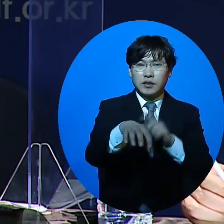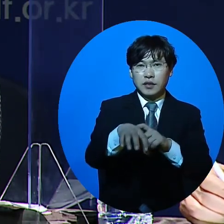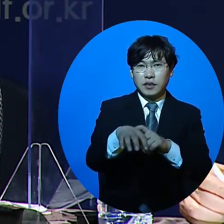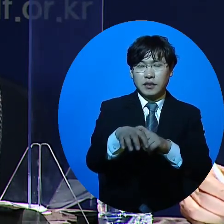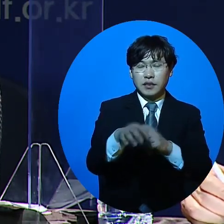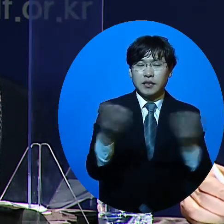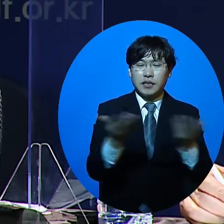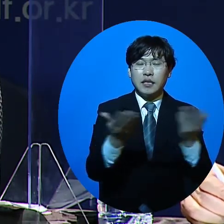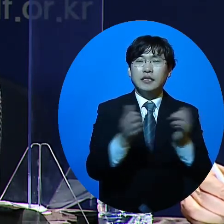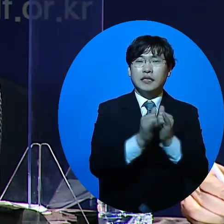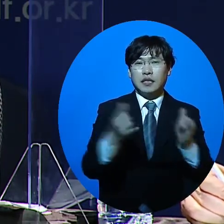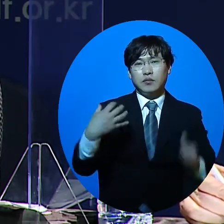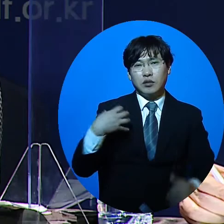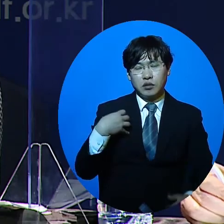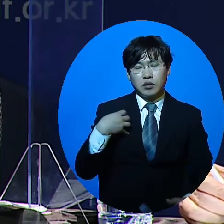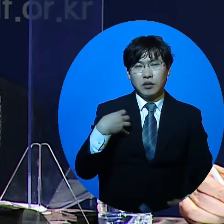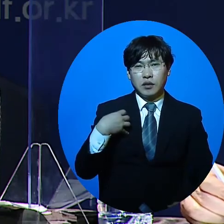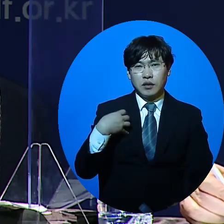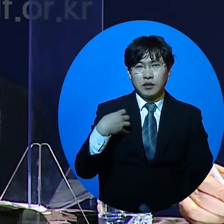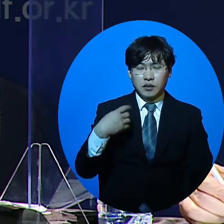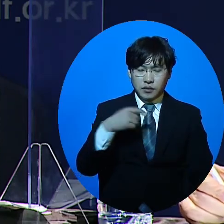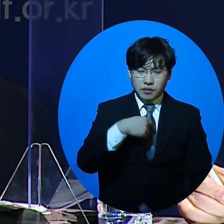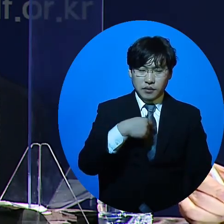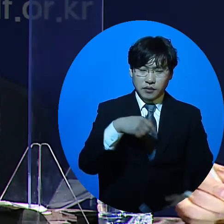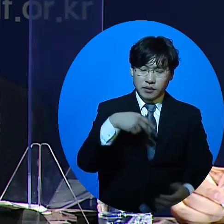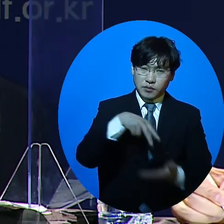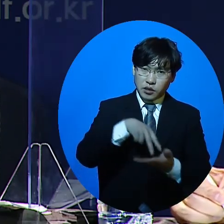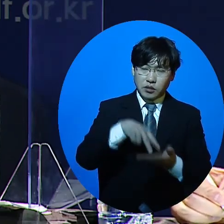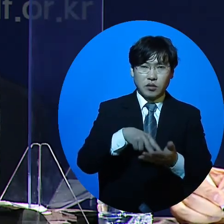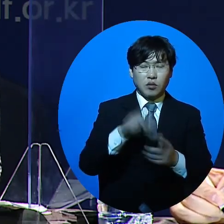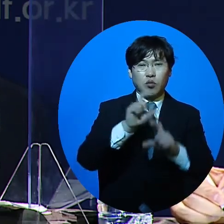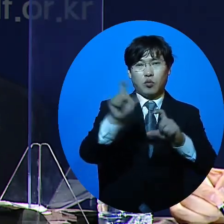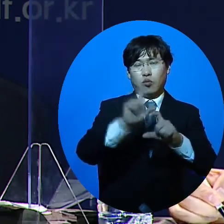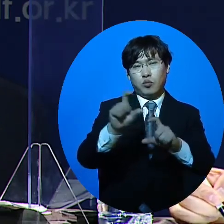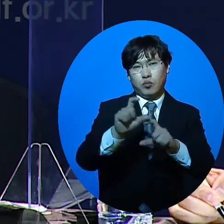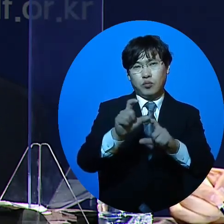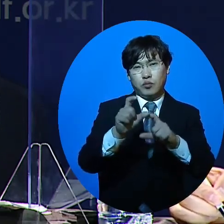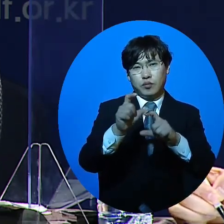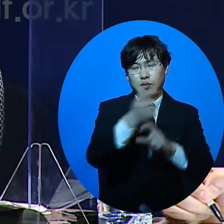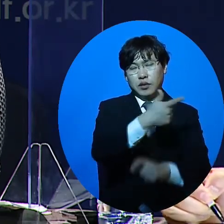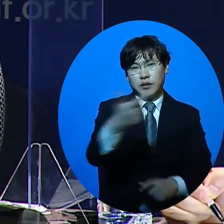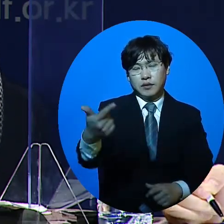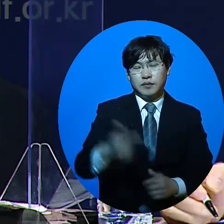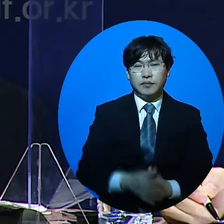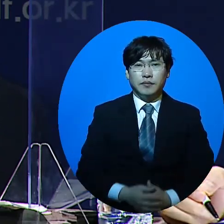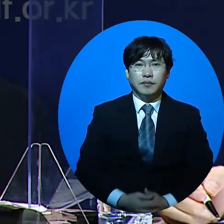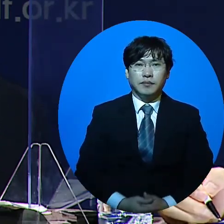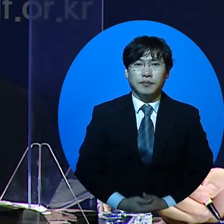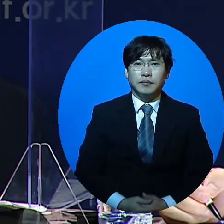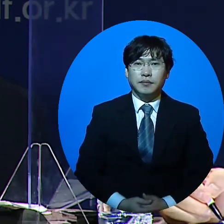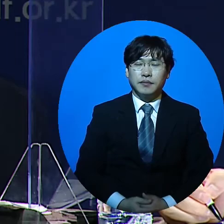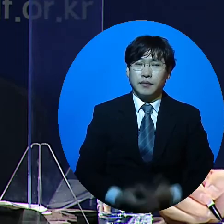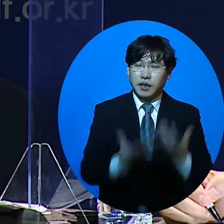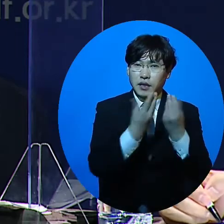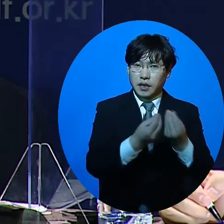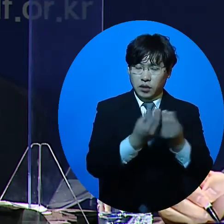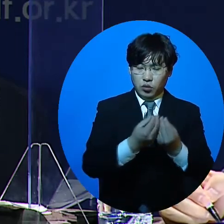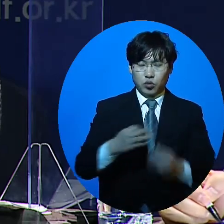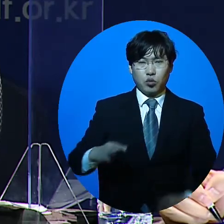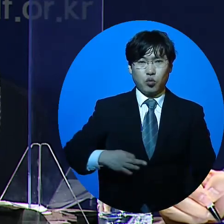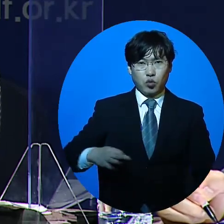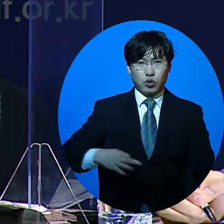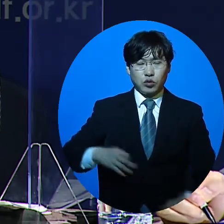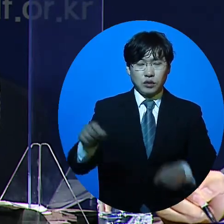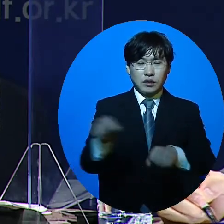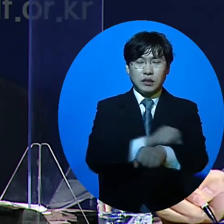일선에 있는 사무국장으로 너무나도 고민되는 부분입니다. 그래서 저희는 일례로 지금 원주의